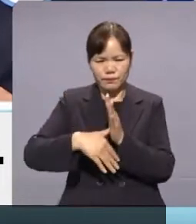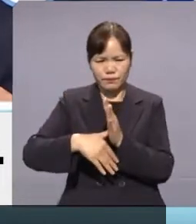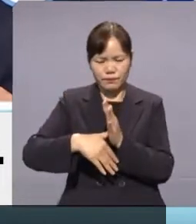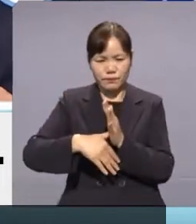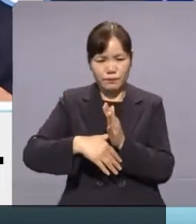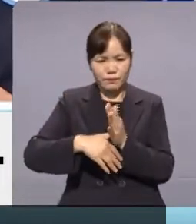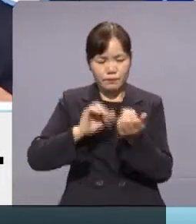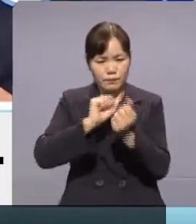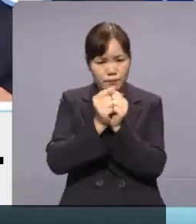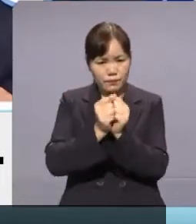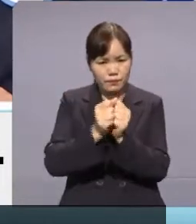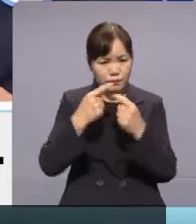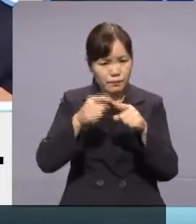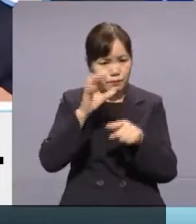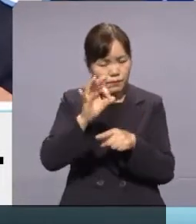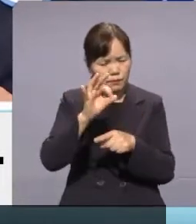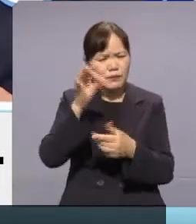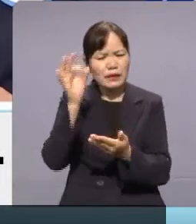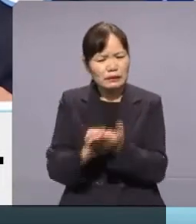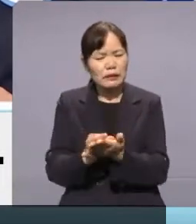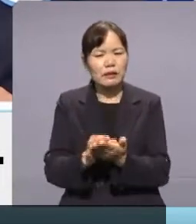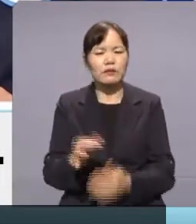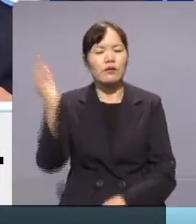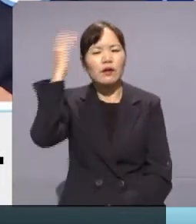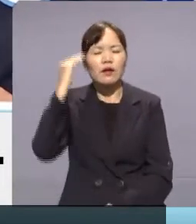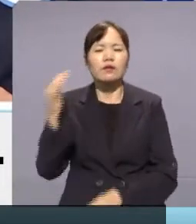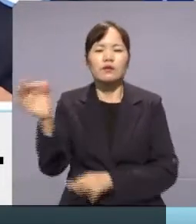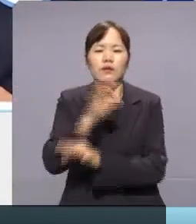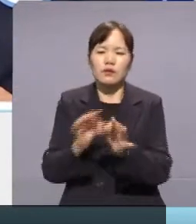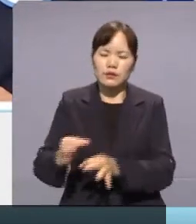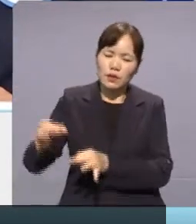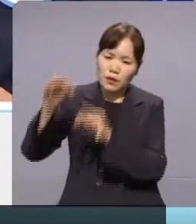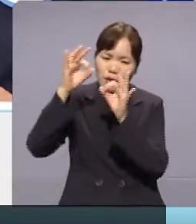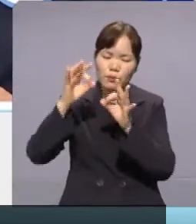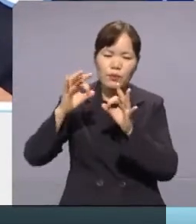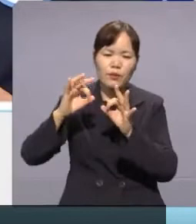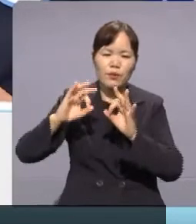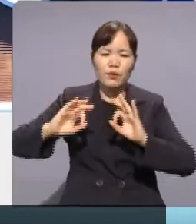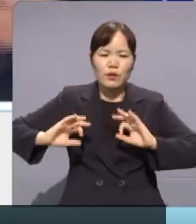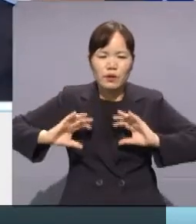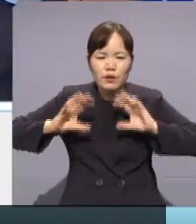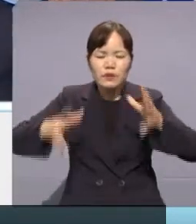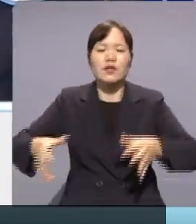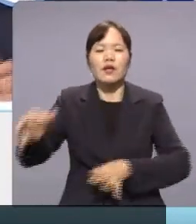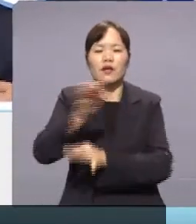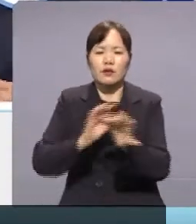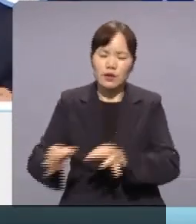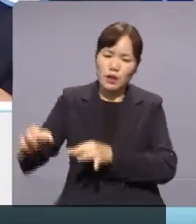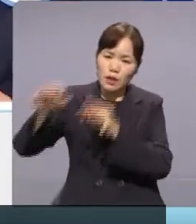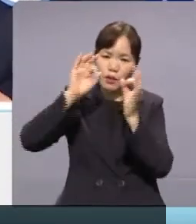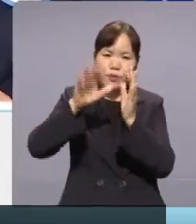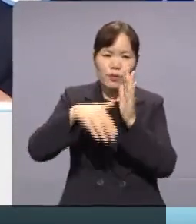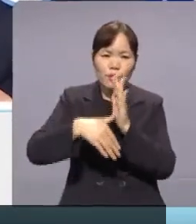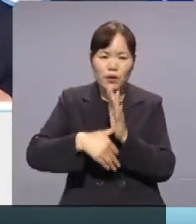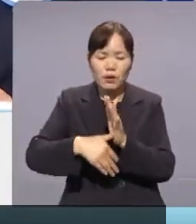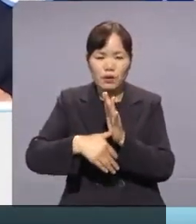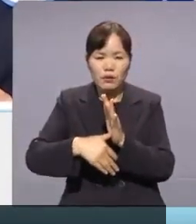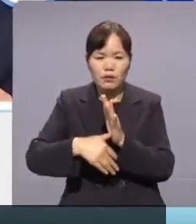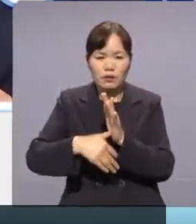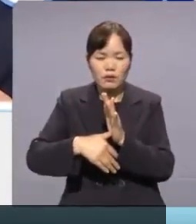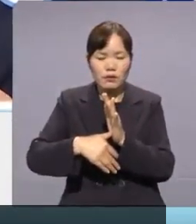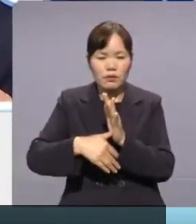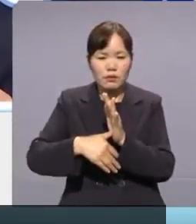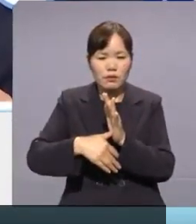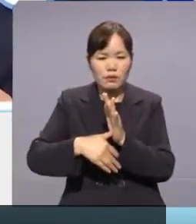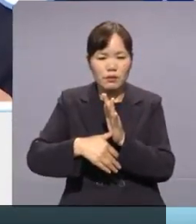있다고 보는 거고요. 그다음에 이제 한국 경제가 회복될 때 아니면 글로벌 경제가 회복될 때 제일 먼저 반응할 게 뭐냐라는 걸 갖다가 외국인들이 고민을 할